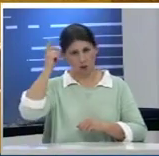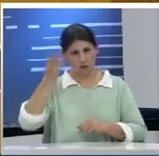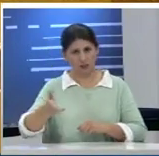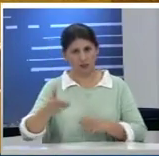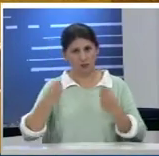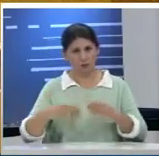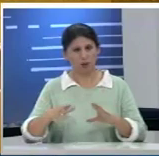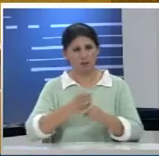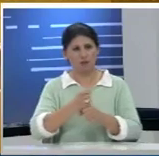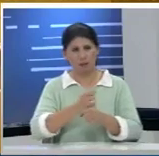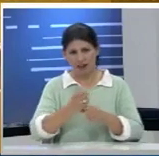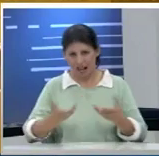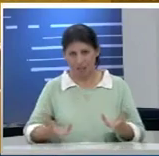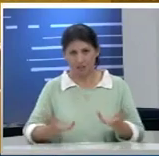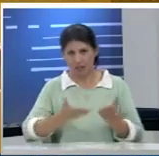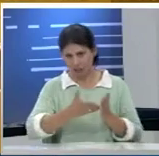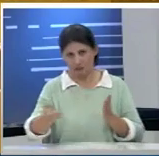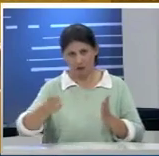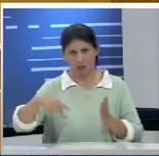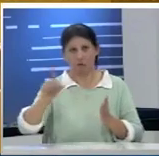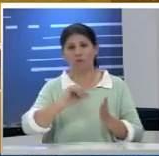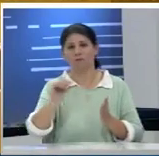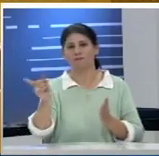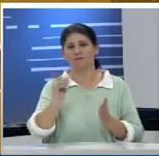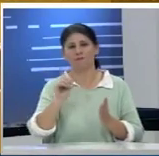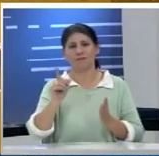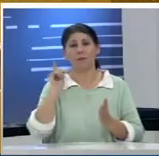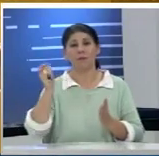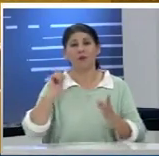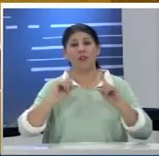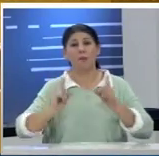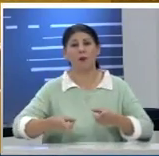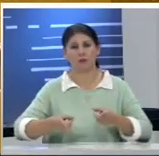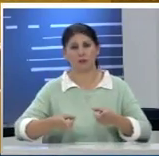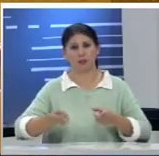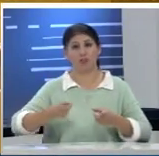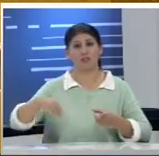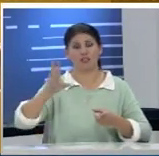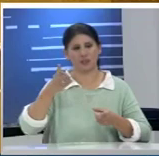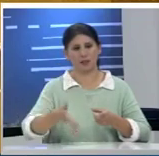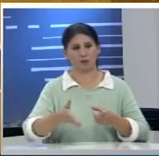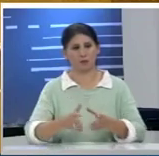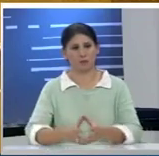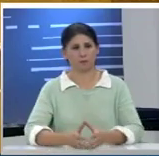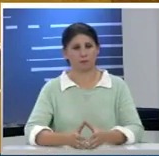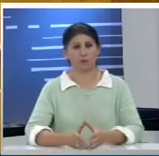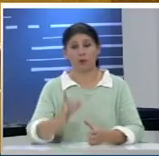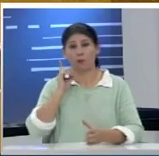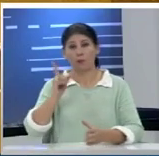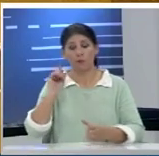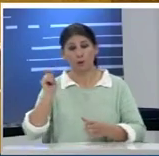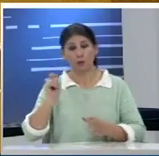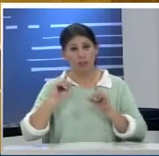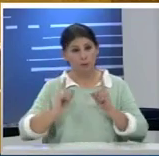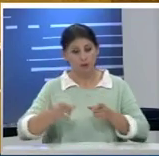κακοί φαρμακάδες αυτοί την αύξησαν? Όχι. Με πολιτική απόφαση αυξήθηκε αυτό το πράγμα. Με πρώτη πολιτική